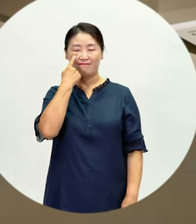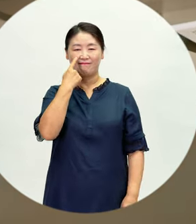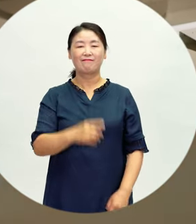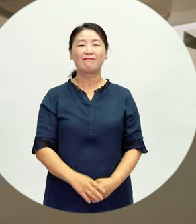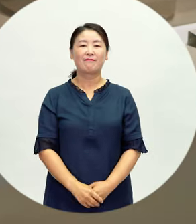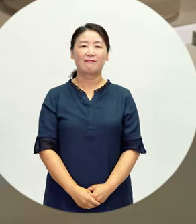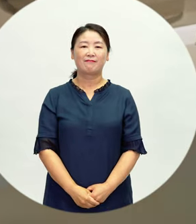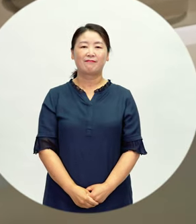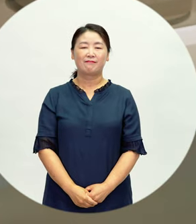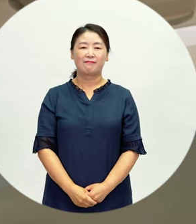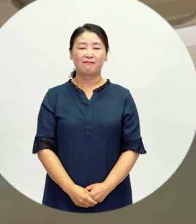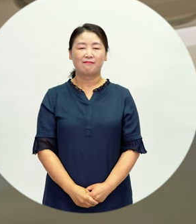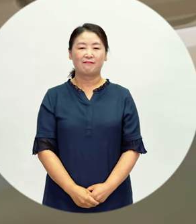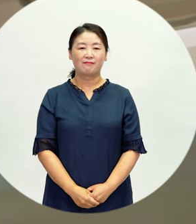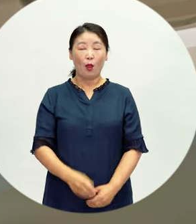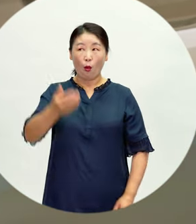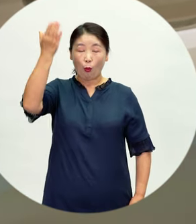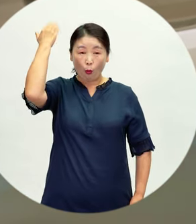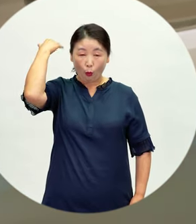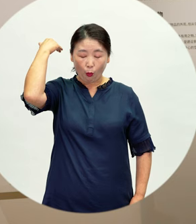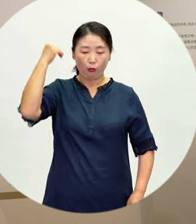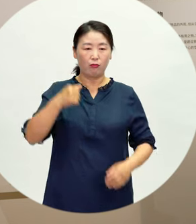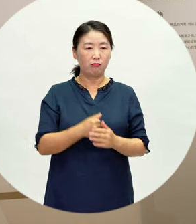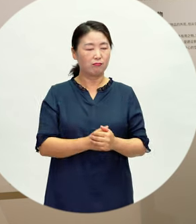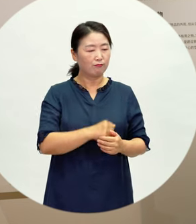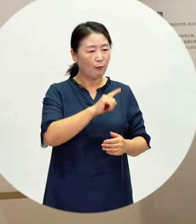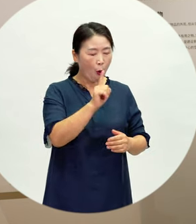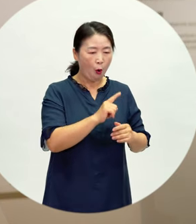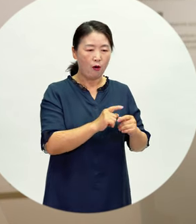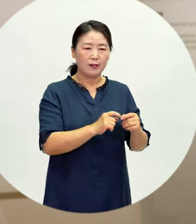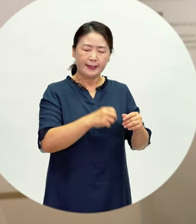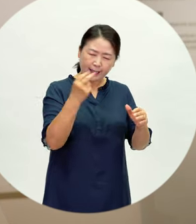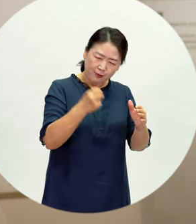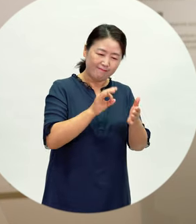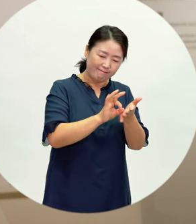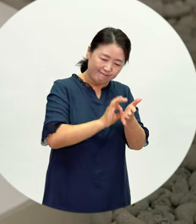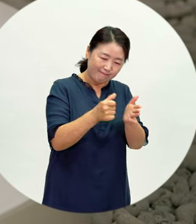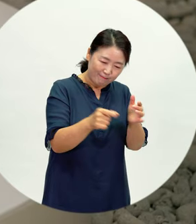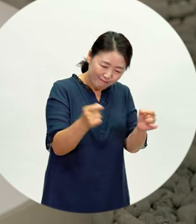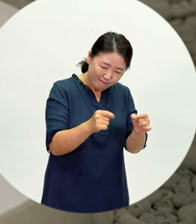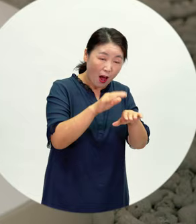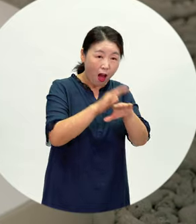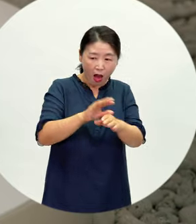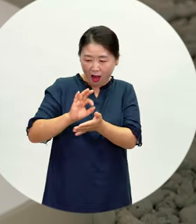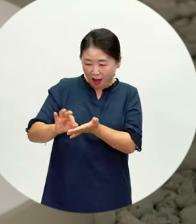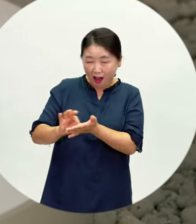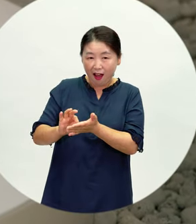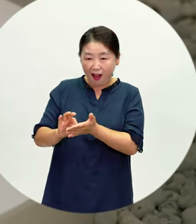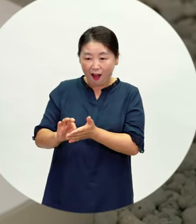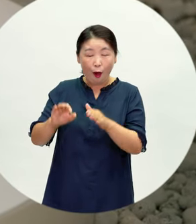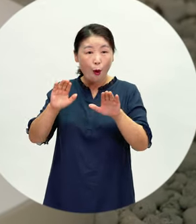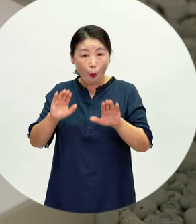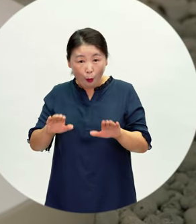선보입니다. 이렇듯 과거의 우리가 어떤 물건을 손닿는 거리에 두고 사용해오고 또 그 물건이 현재에는